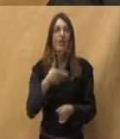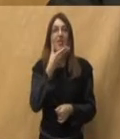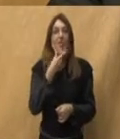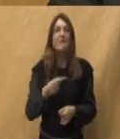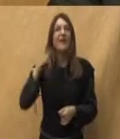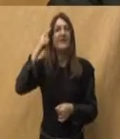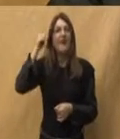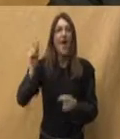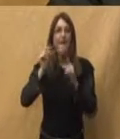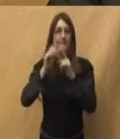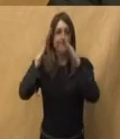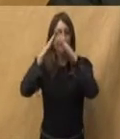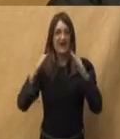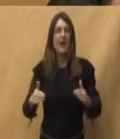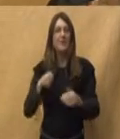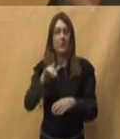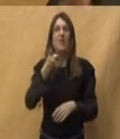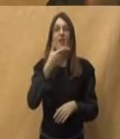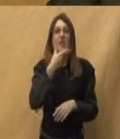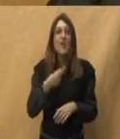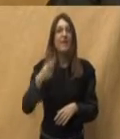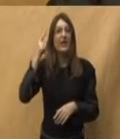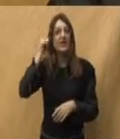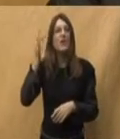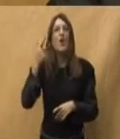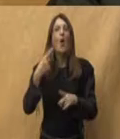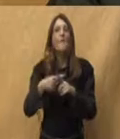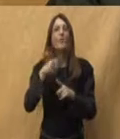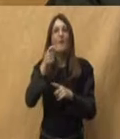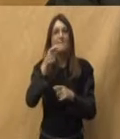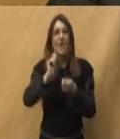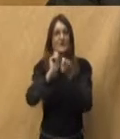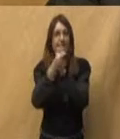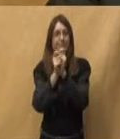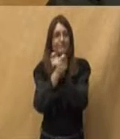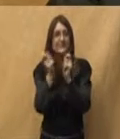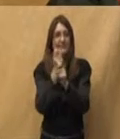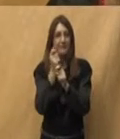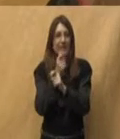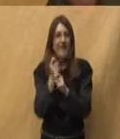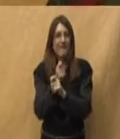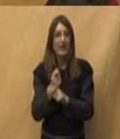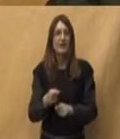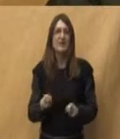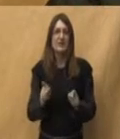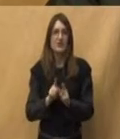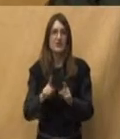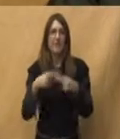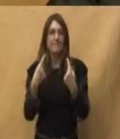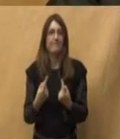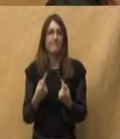ideja, piramida je lijepa ideja i ona je nekoliko puta dorađivana, pa čak postoji i